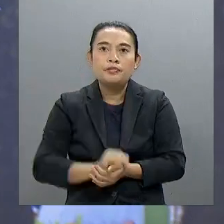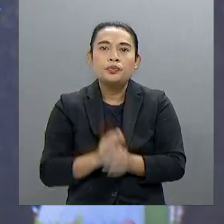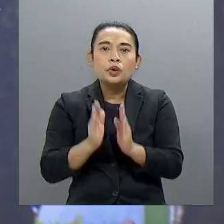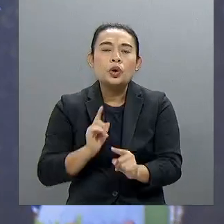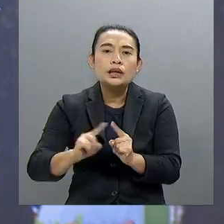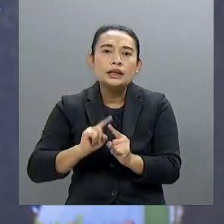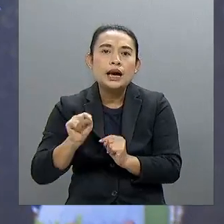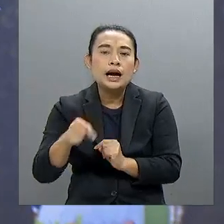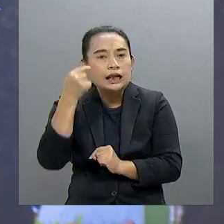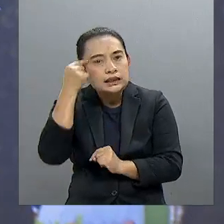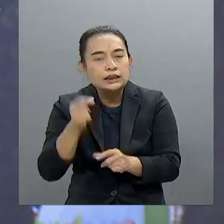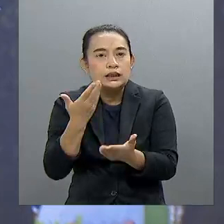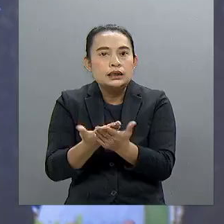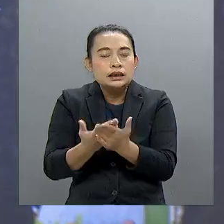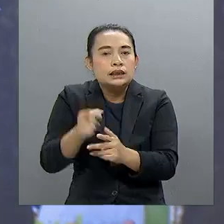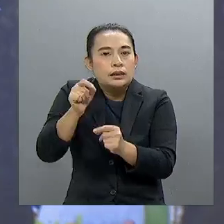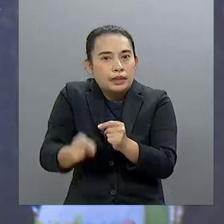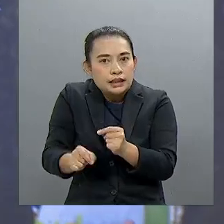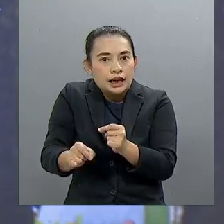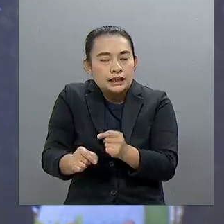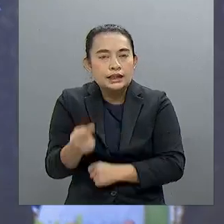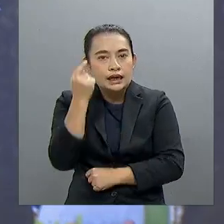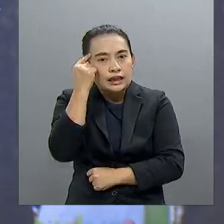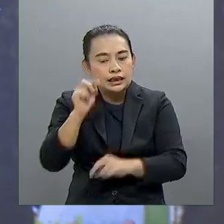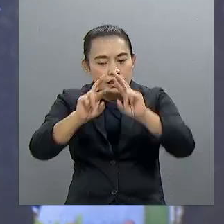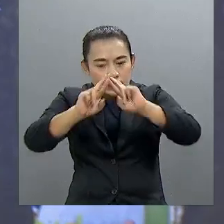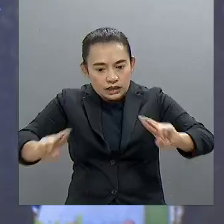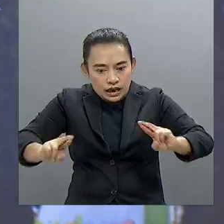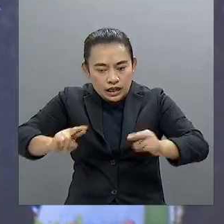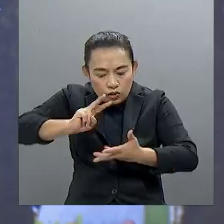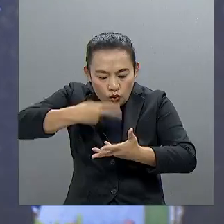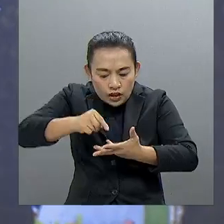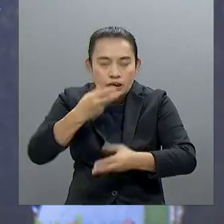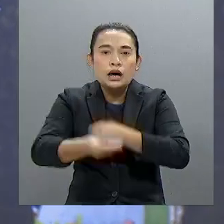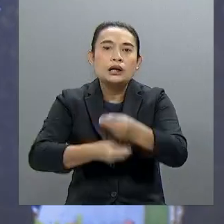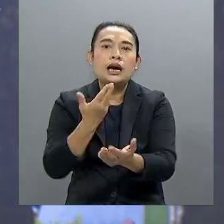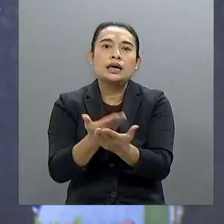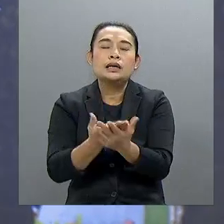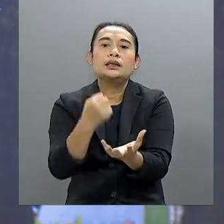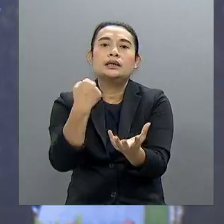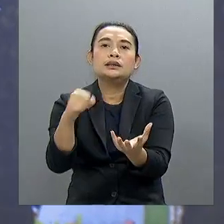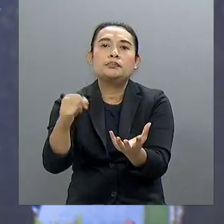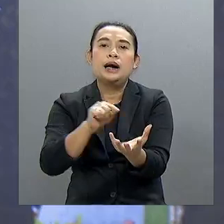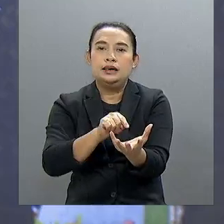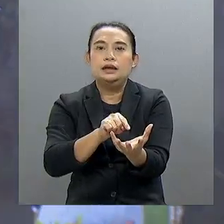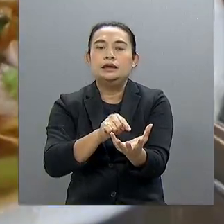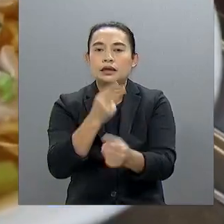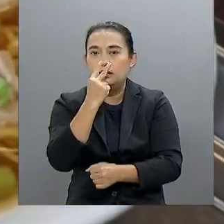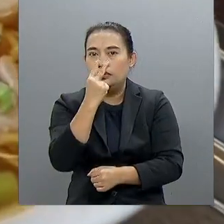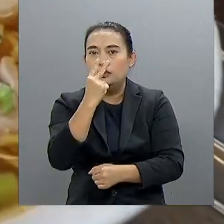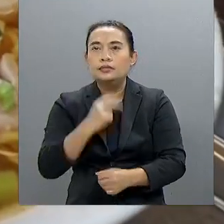ประหัดเงินก เต teaspoonful.เลยตัดสนใจคายกวยเตียว Cashella Umและ 10บาเท่านั้น parce็อยางไรเ Cassไปช่พร้มกัเลยıldıGood.